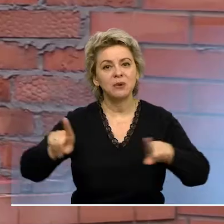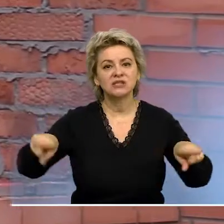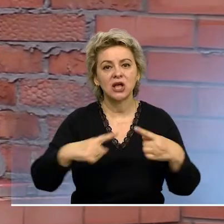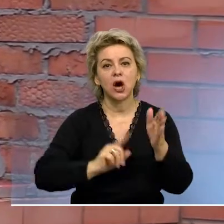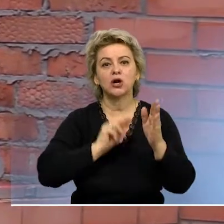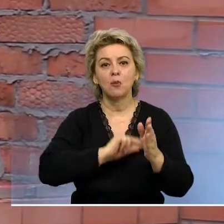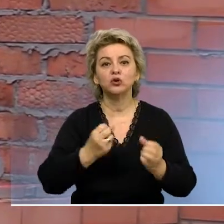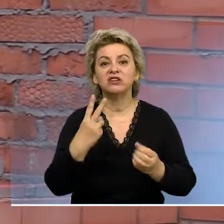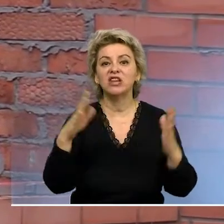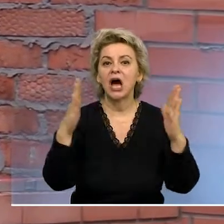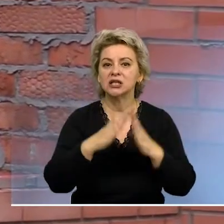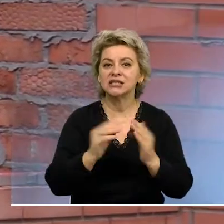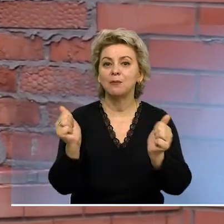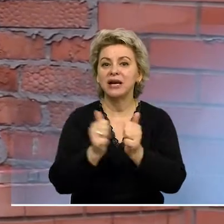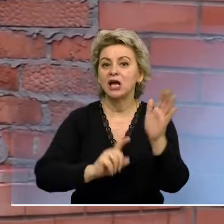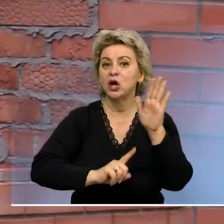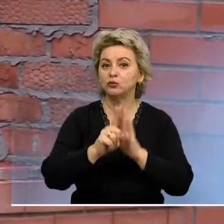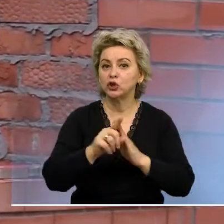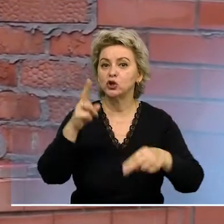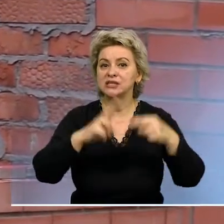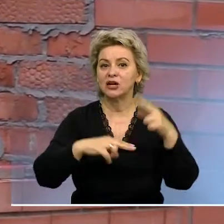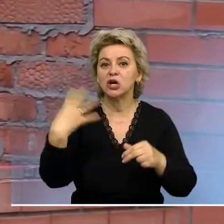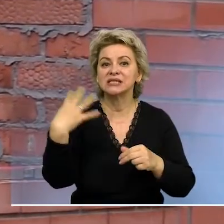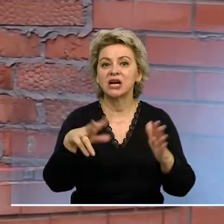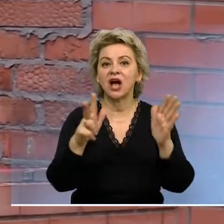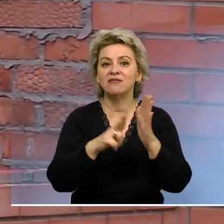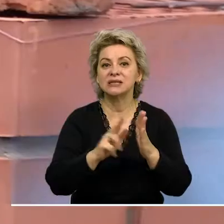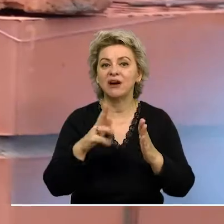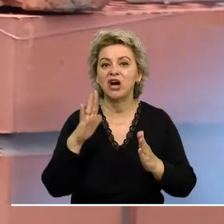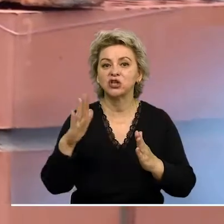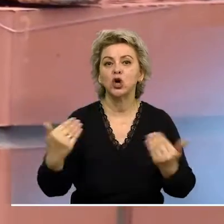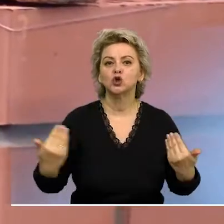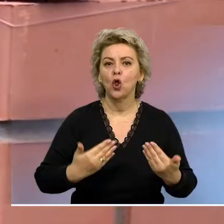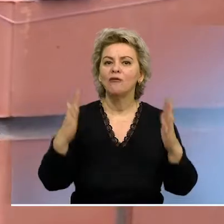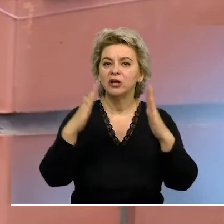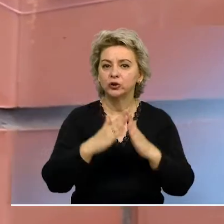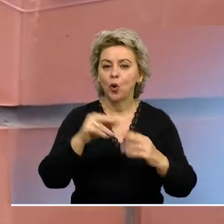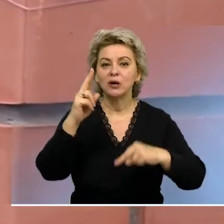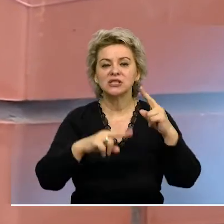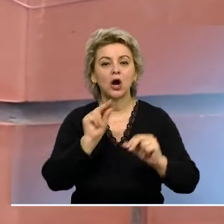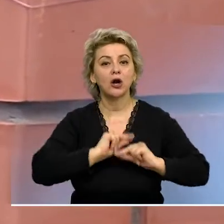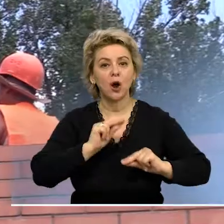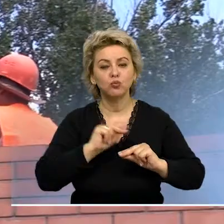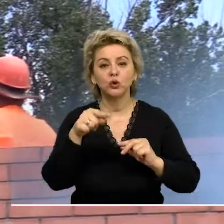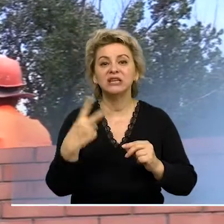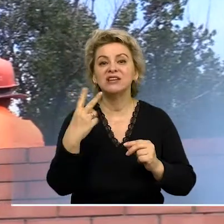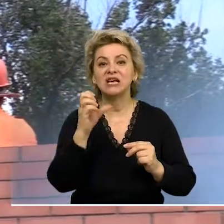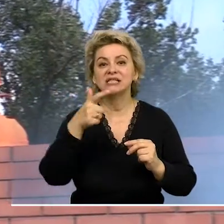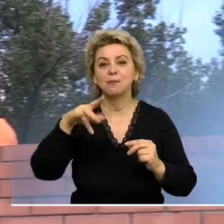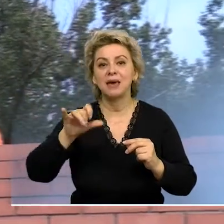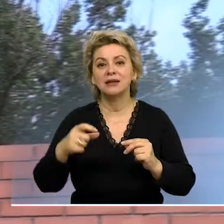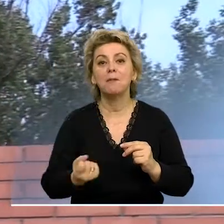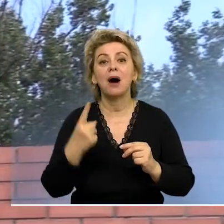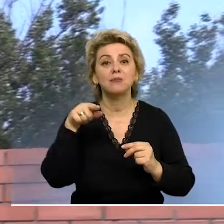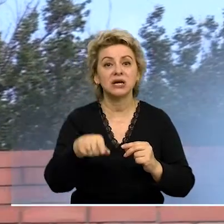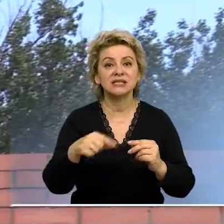жилье. Одновременно с возобновлением работ на 12-м доме рядом началось возведение 48-квартирного жилого дома. Строители